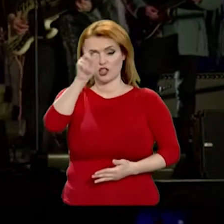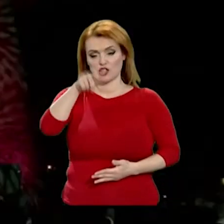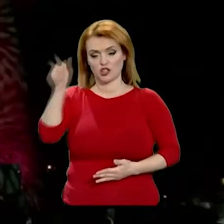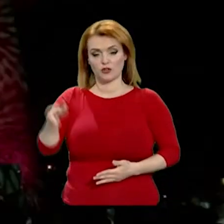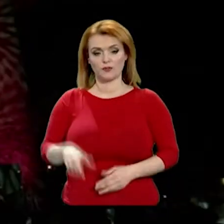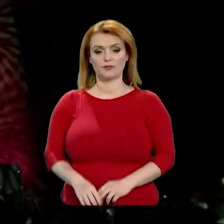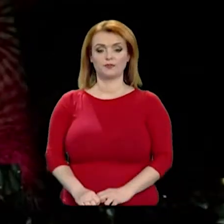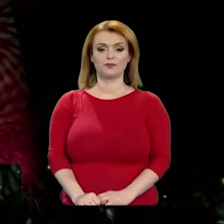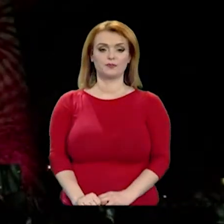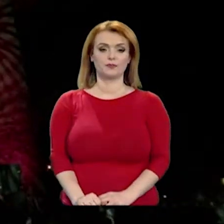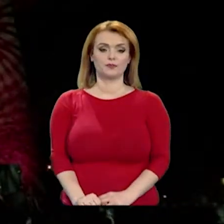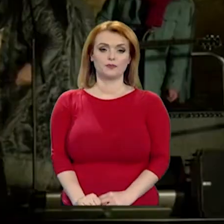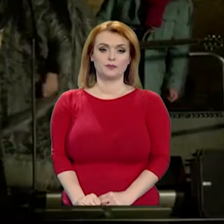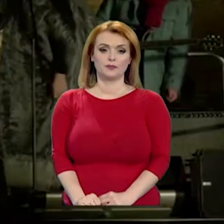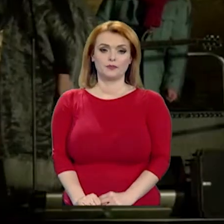Lupilor